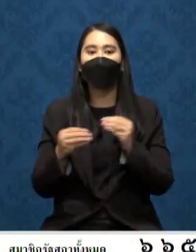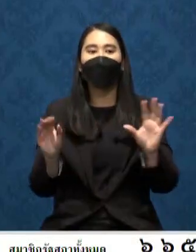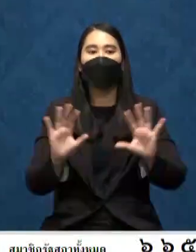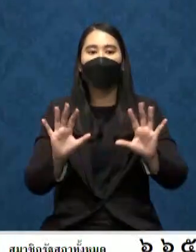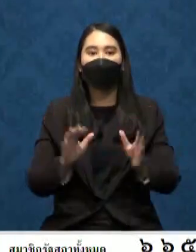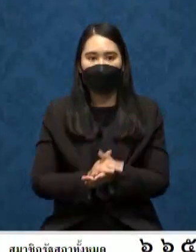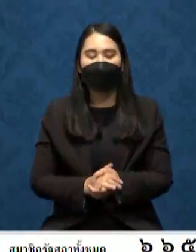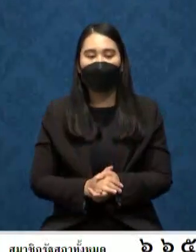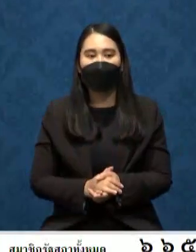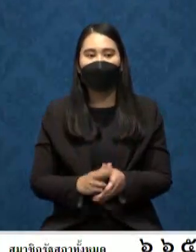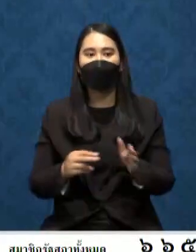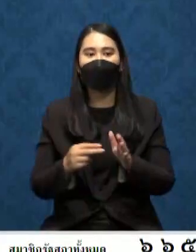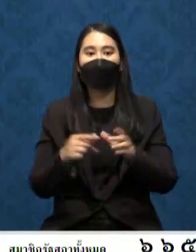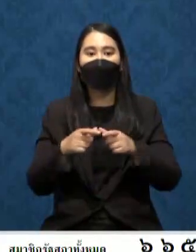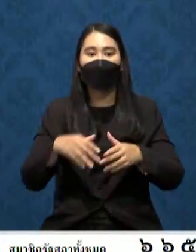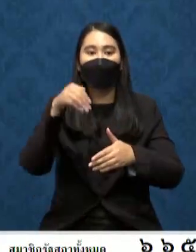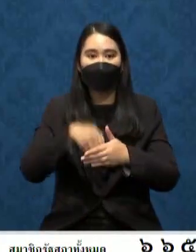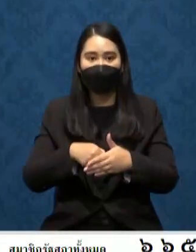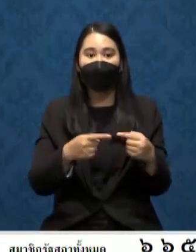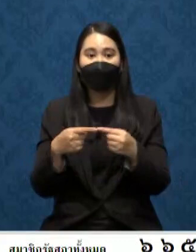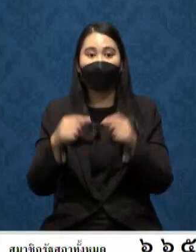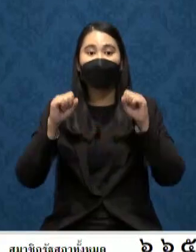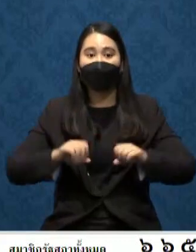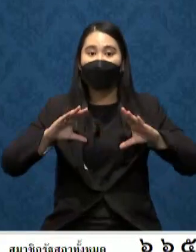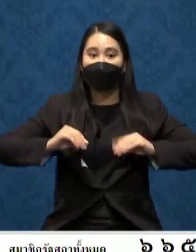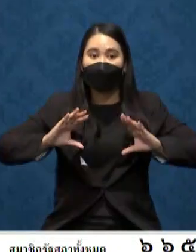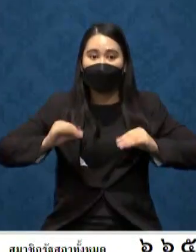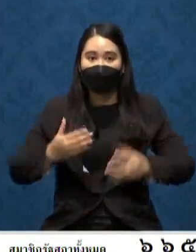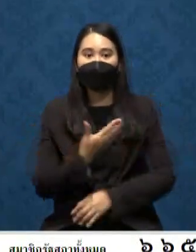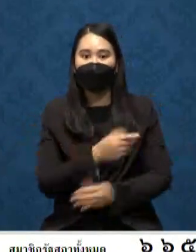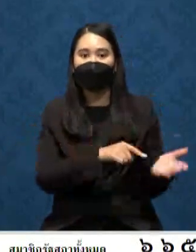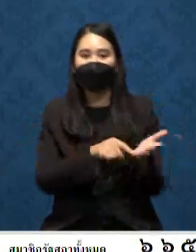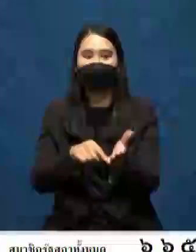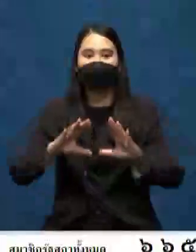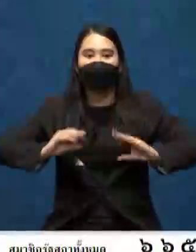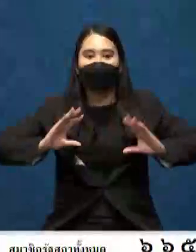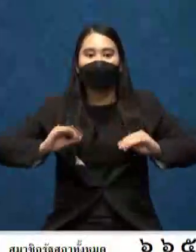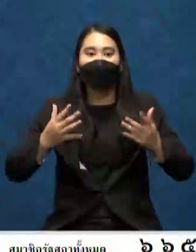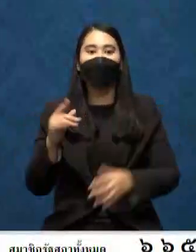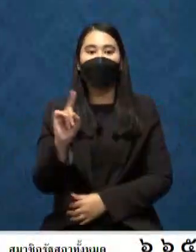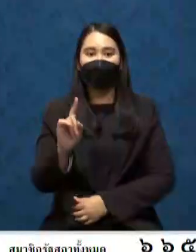ได้กดบัตรแสดงตนเพื่อลงมติว่าจะรับญัตติของท่านสมชายแสวงการหรือไม่